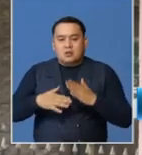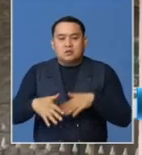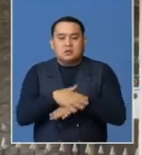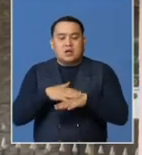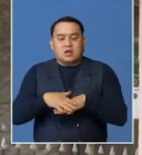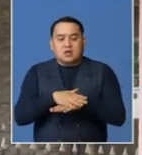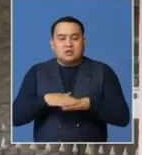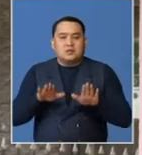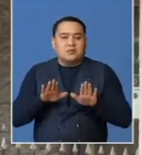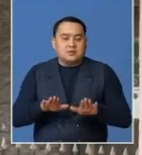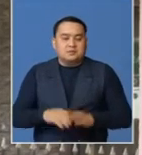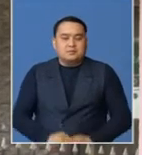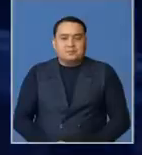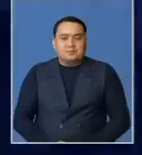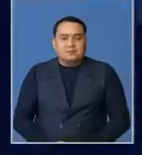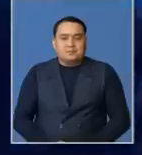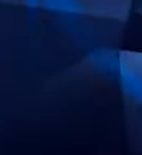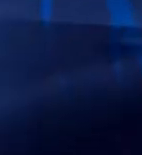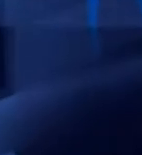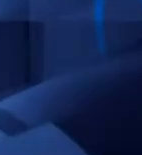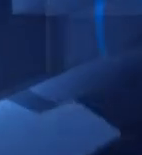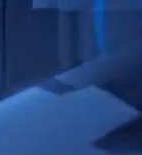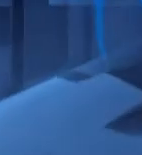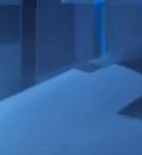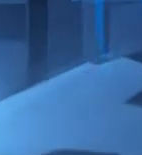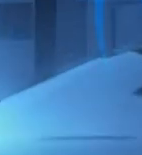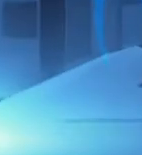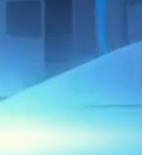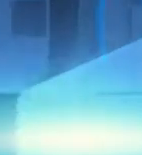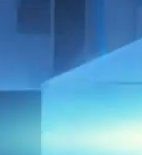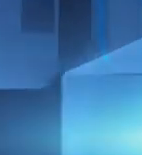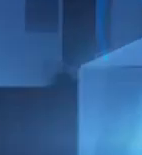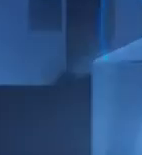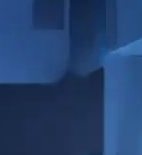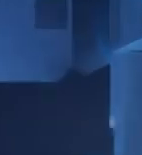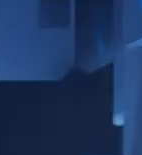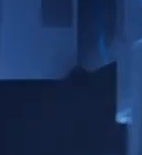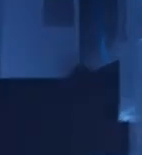сельской местности. Гульназ Мустафа, Абзал Нусипов, телеканал ЖТСУ, Капшагай.